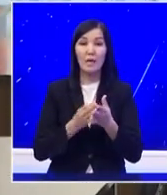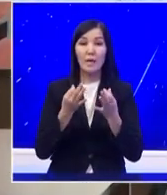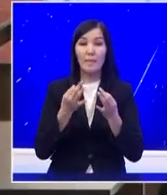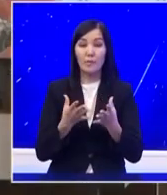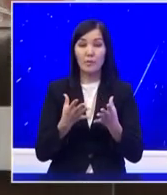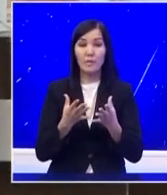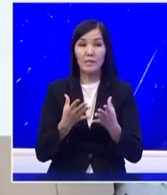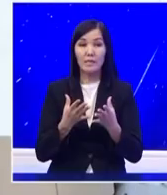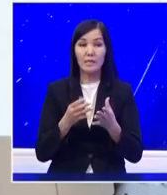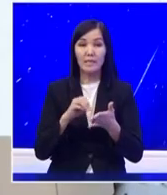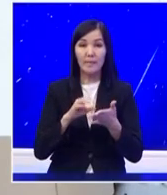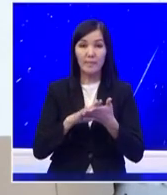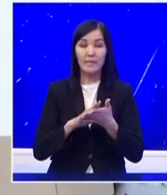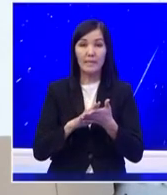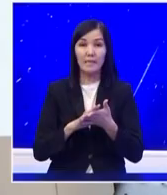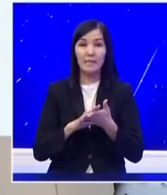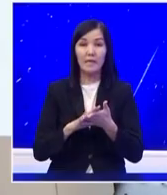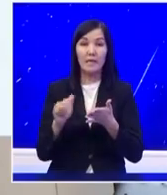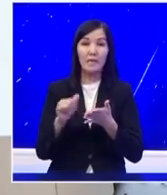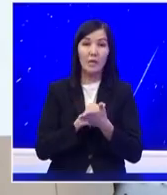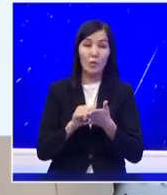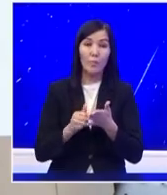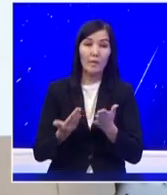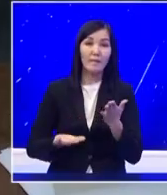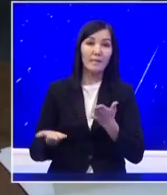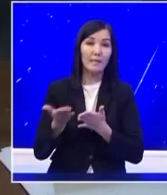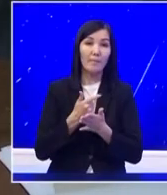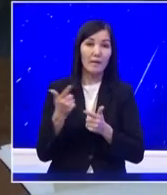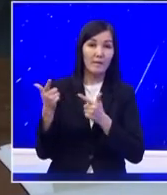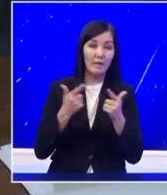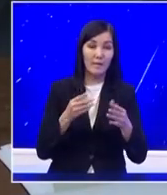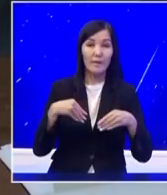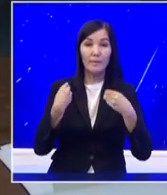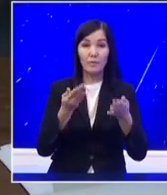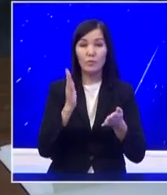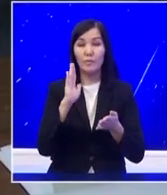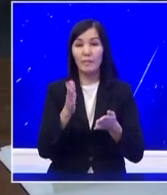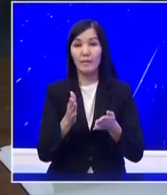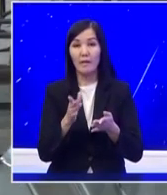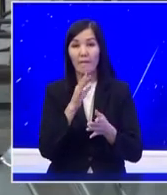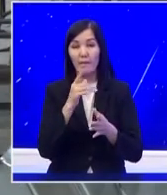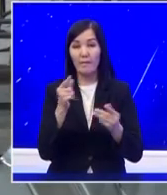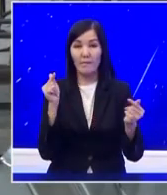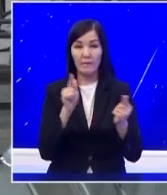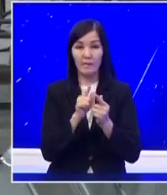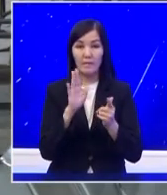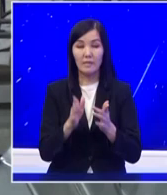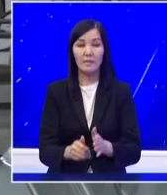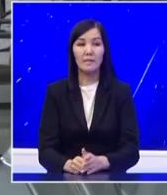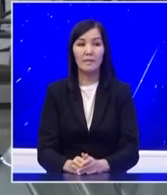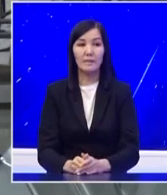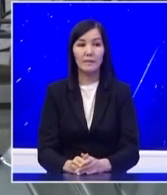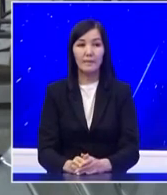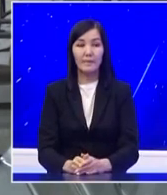этого нужно сначала записаться на прием в порядке онлайн-очереди. Технический секретарь обработает вашу заявку и назначит время.